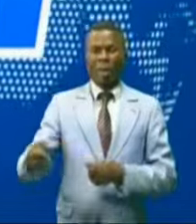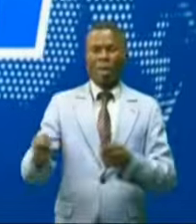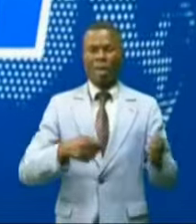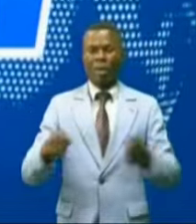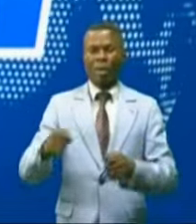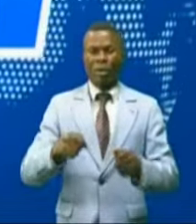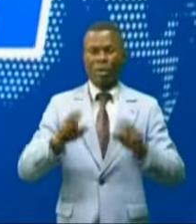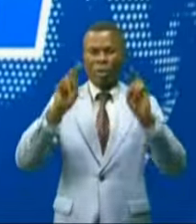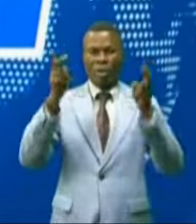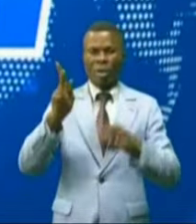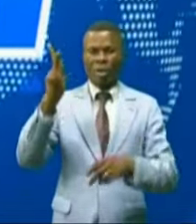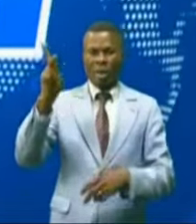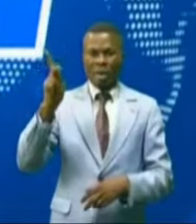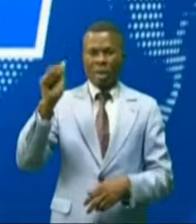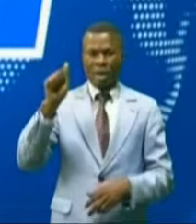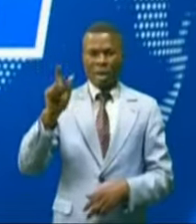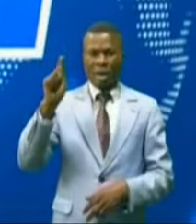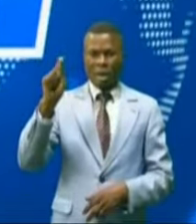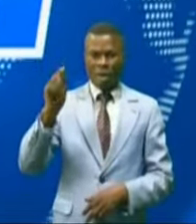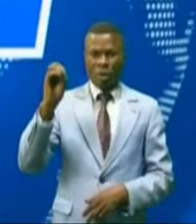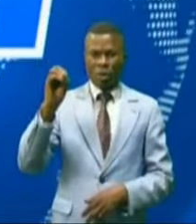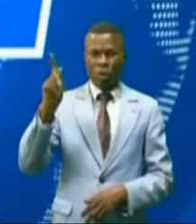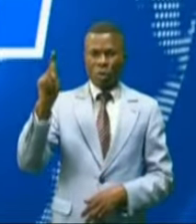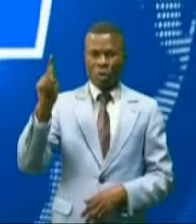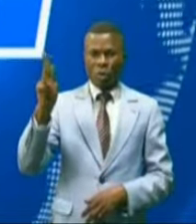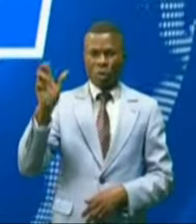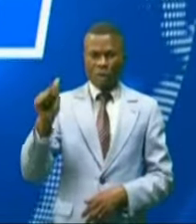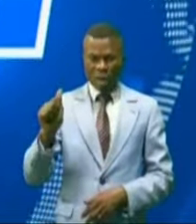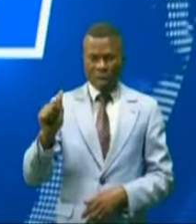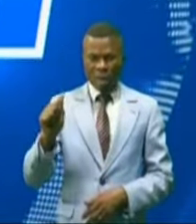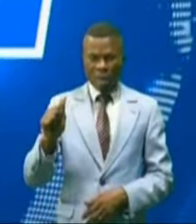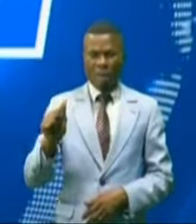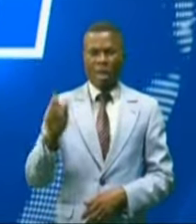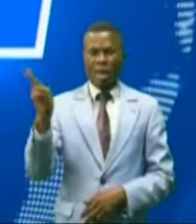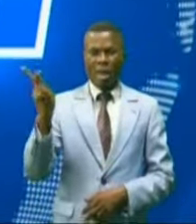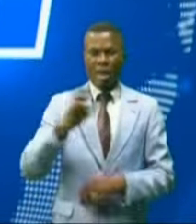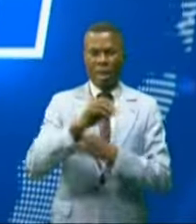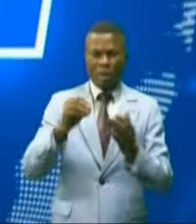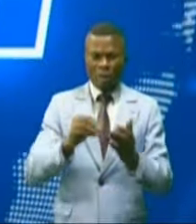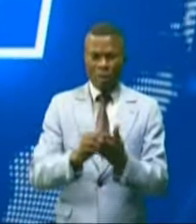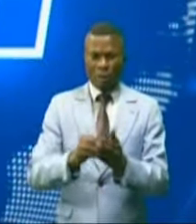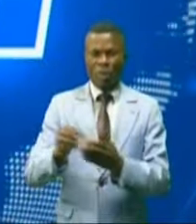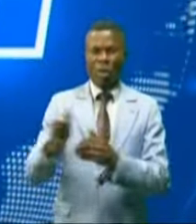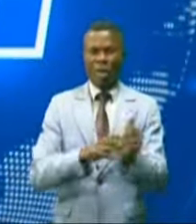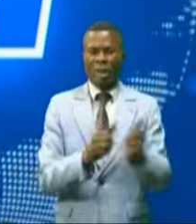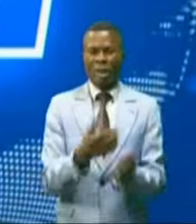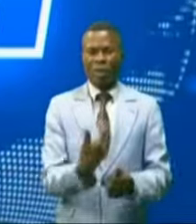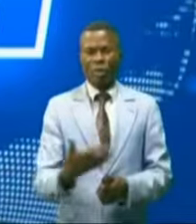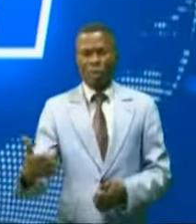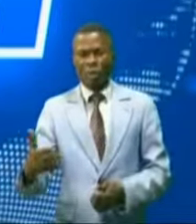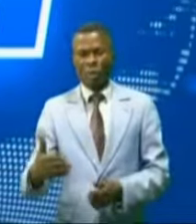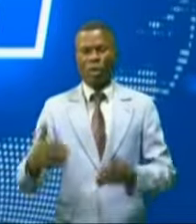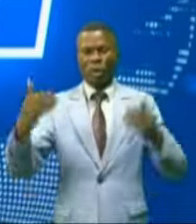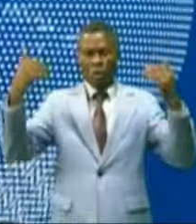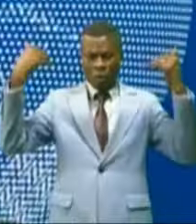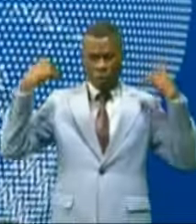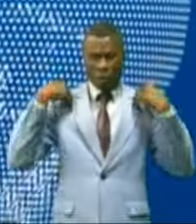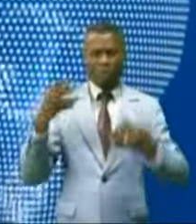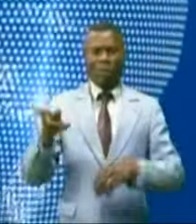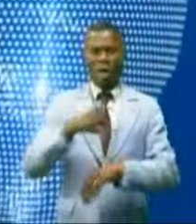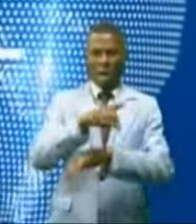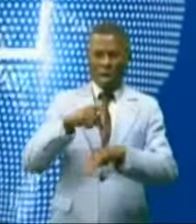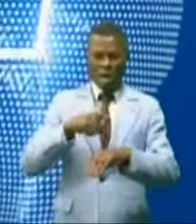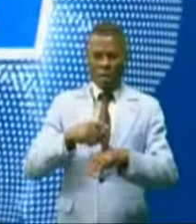central de Katoka, dans le Kasaï central, et a ainsi calciné leurs marchandises, le numéro 1 de la